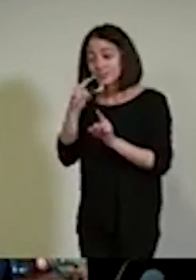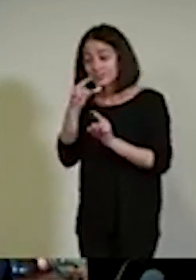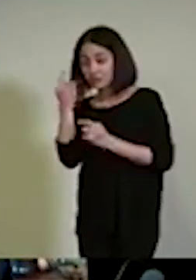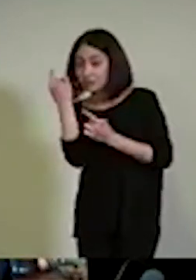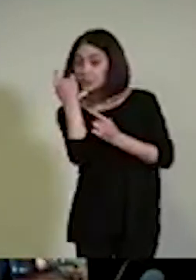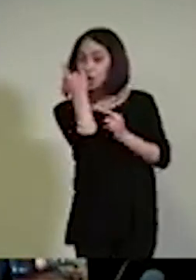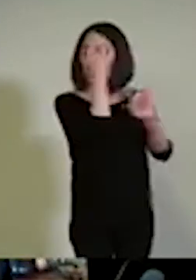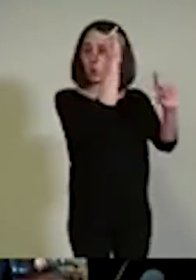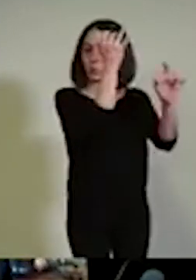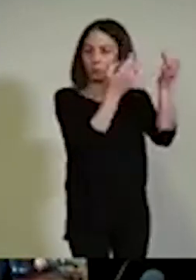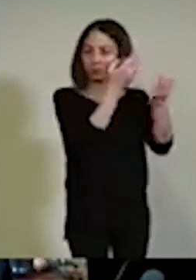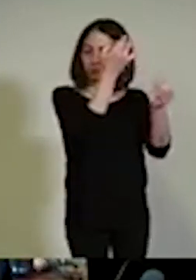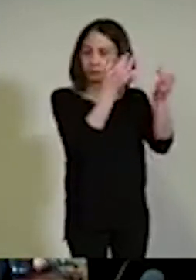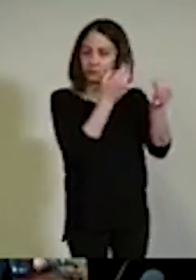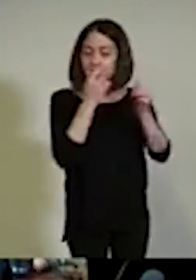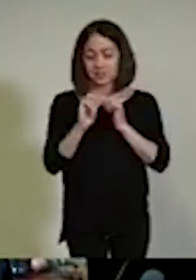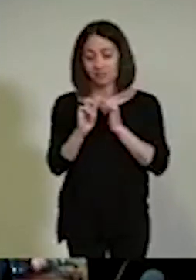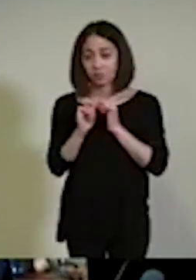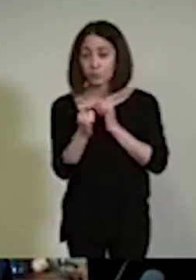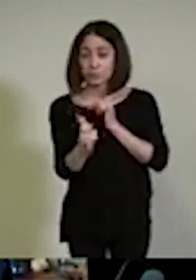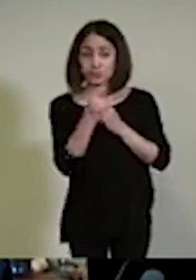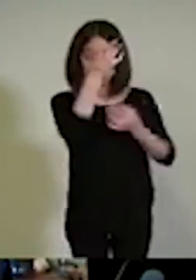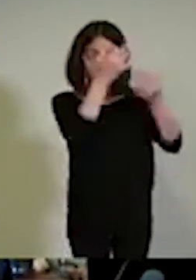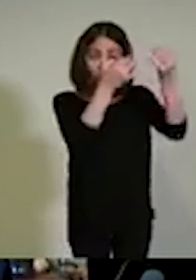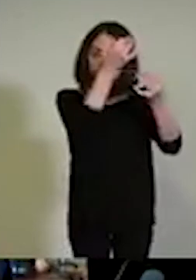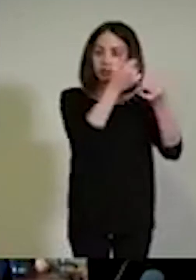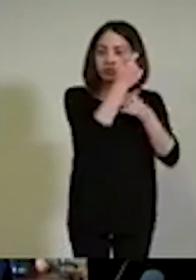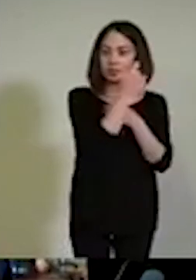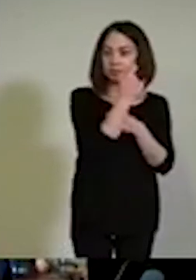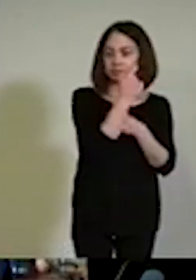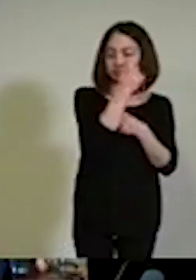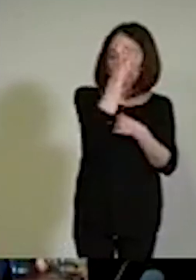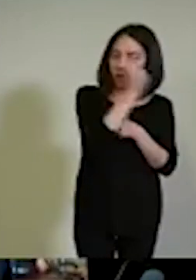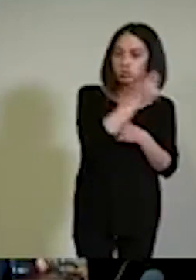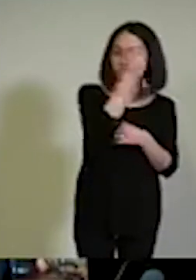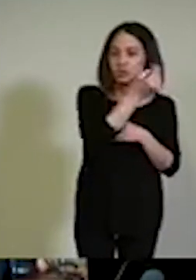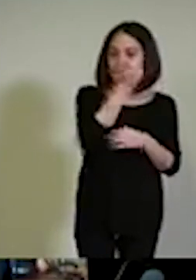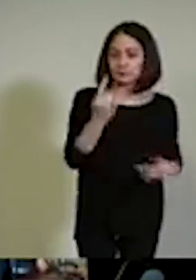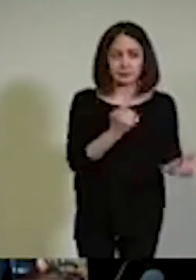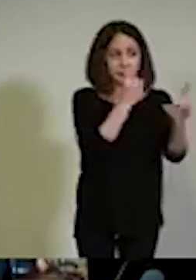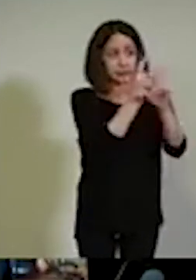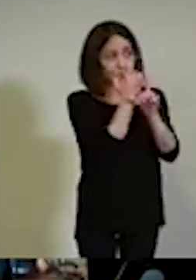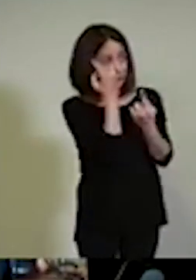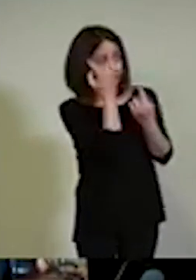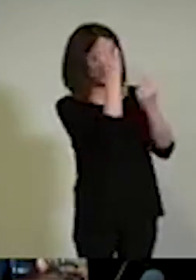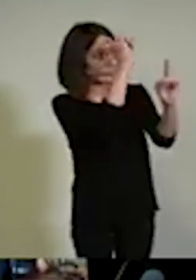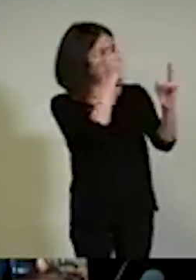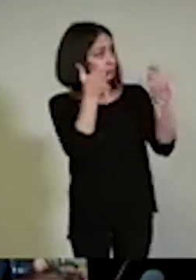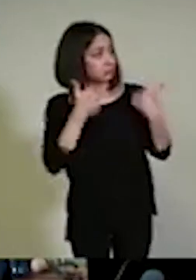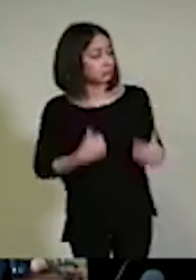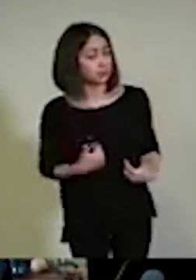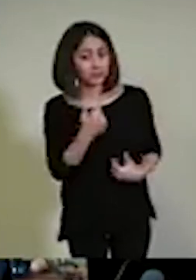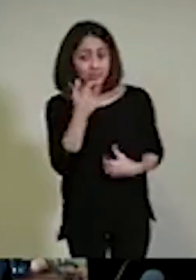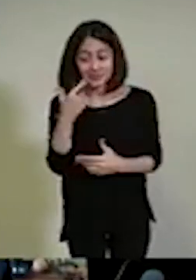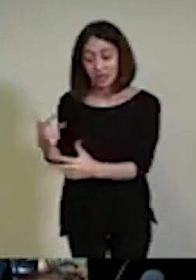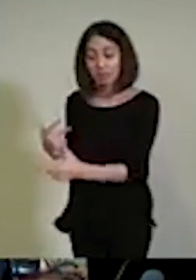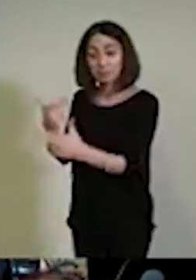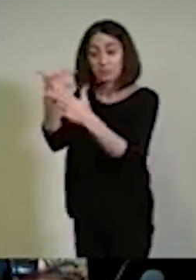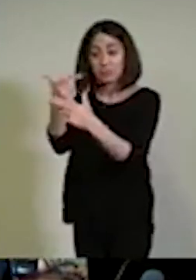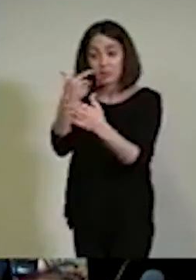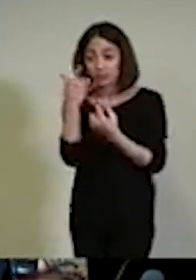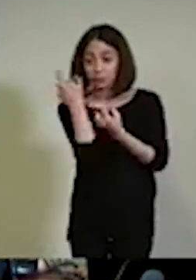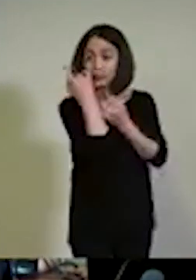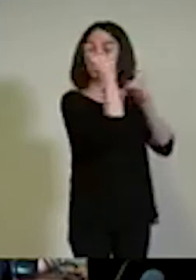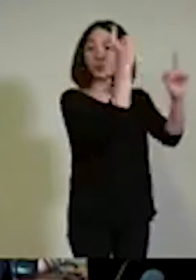en procédure de recours devant le juge des enfants. Durant leur période de recours, aucune prise en charge n'est proposée aux jeunes